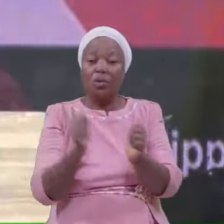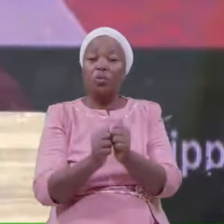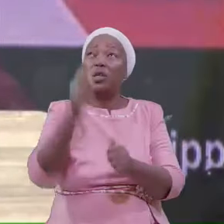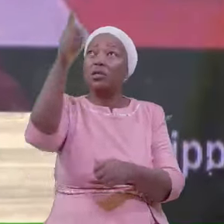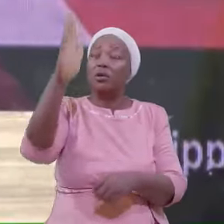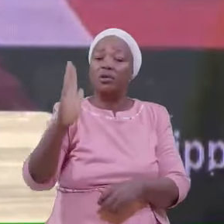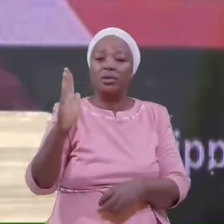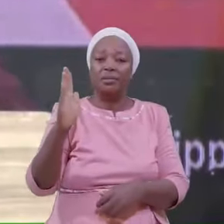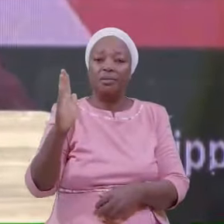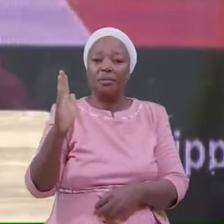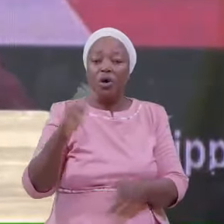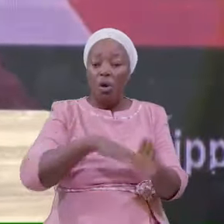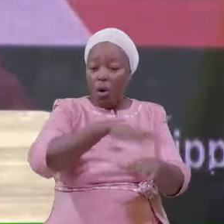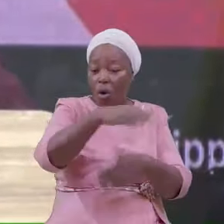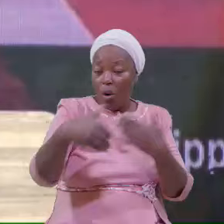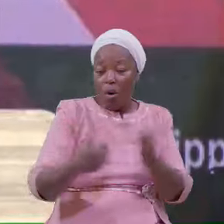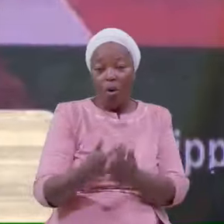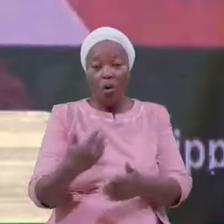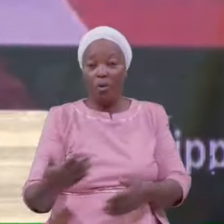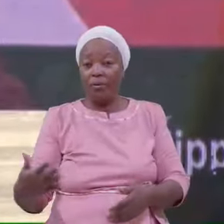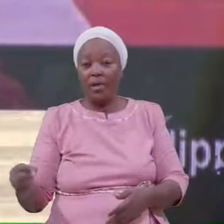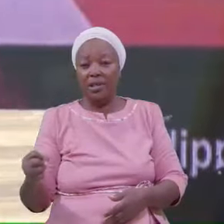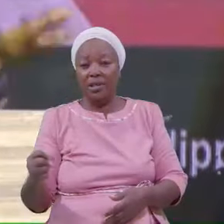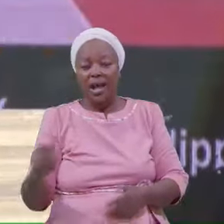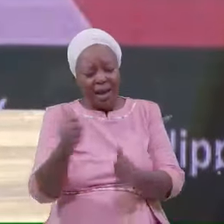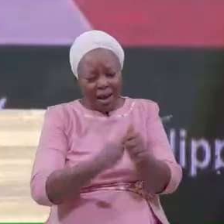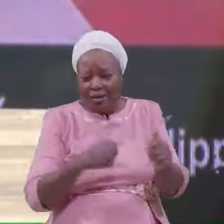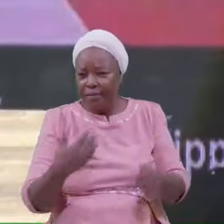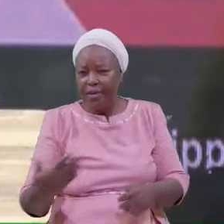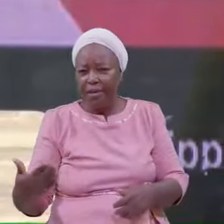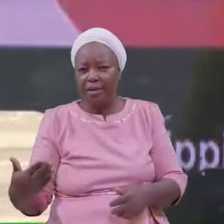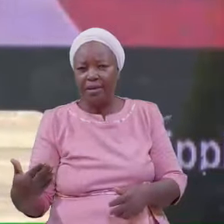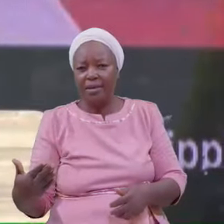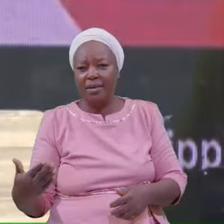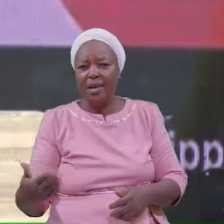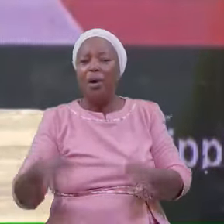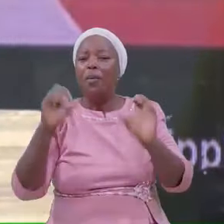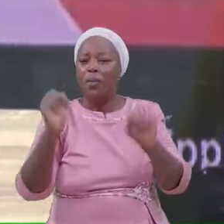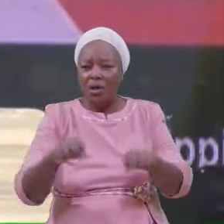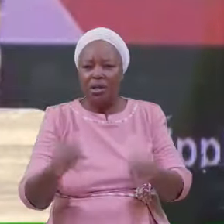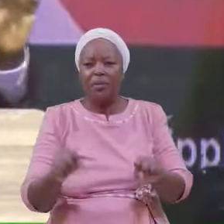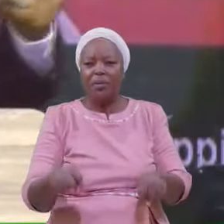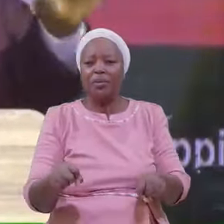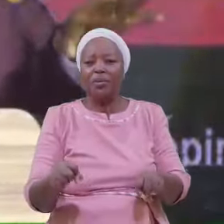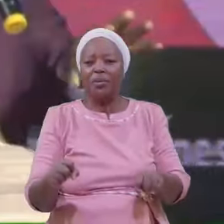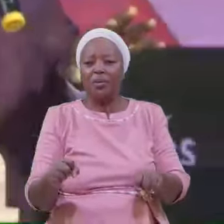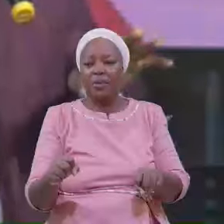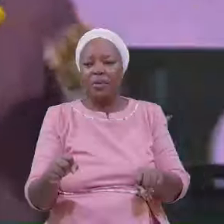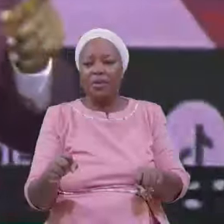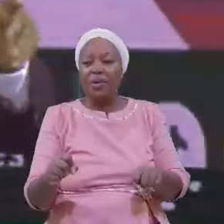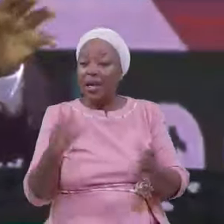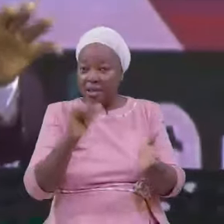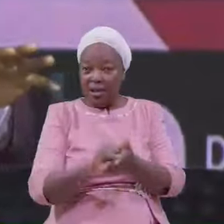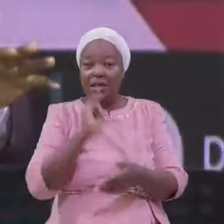Diyos. All things. Lahat. Everything. Lahat, lahat. Possible. Ay posible. That's why we're looking